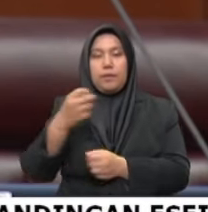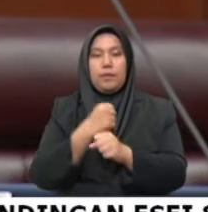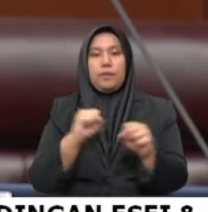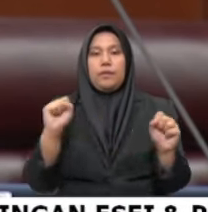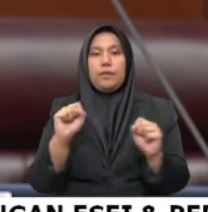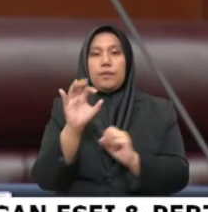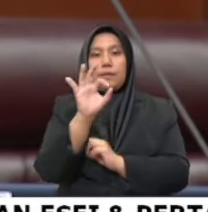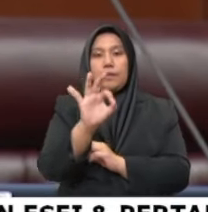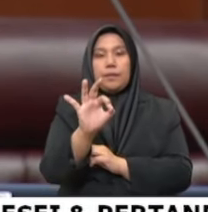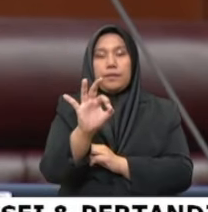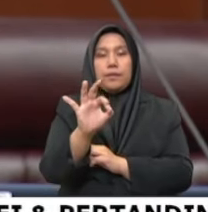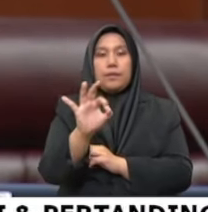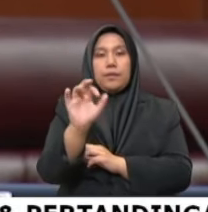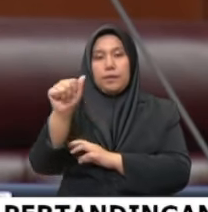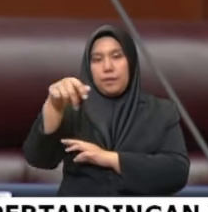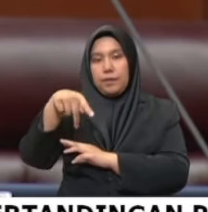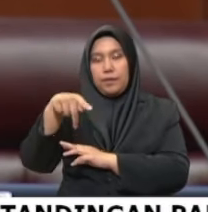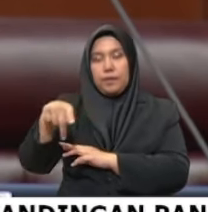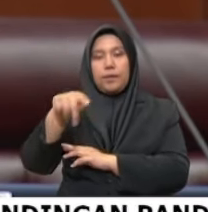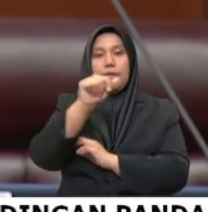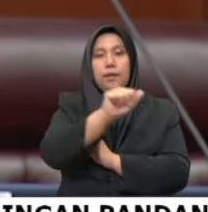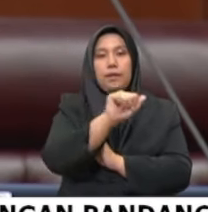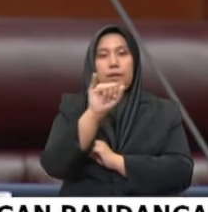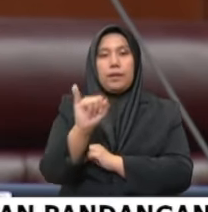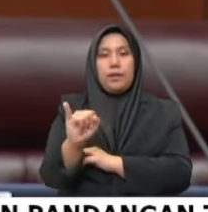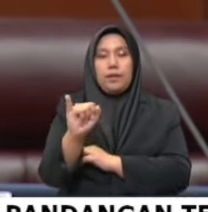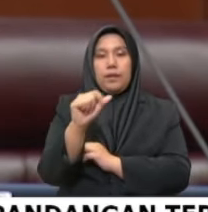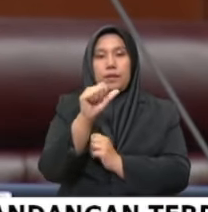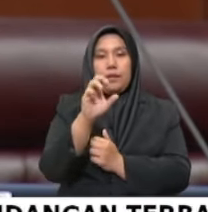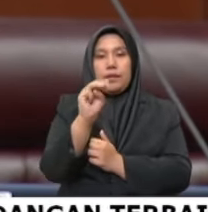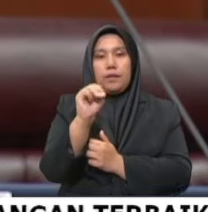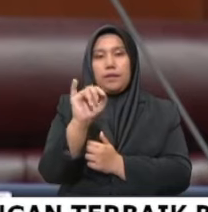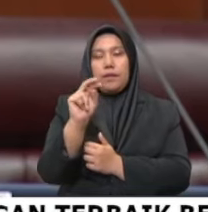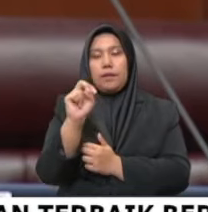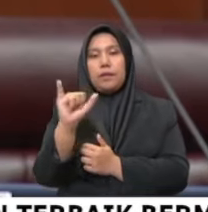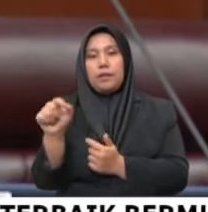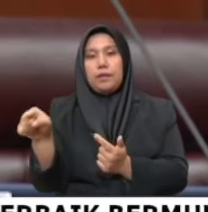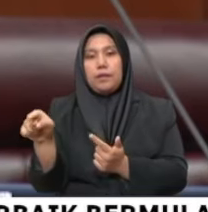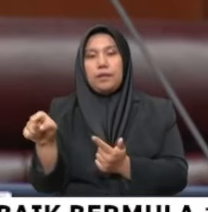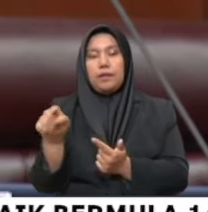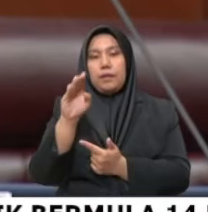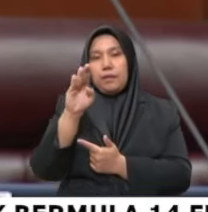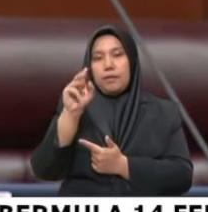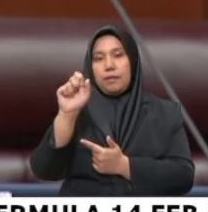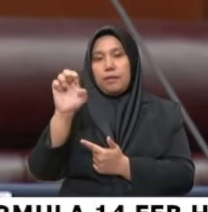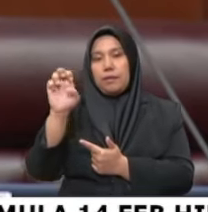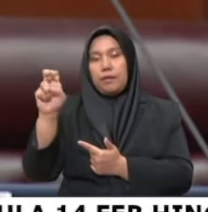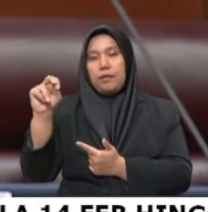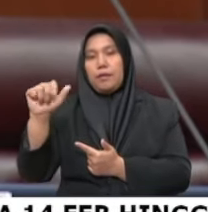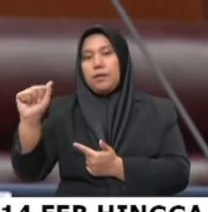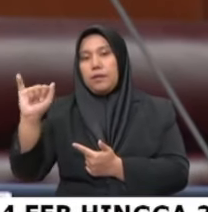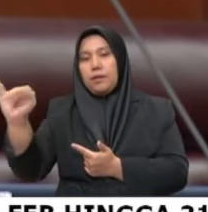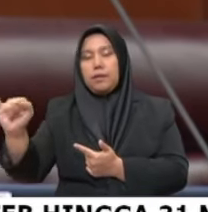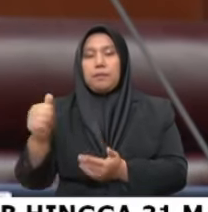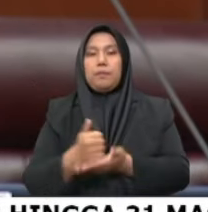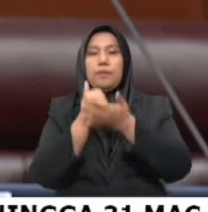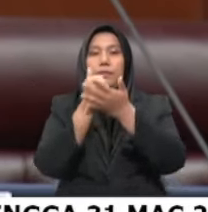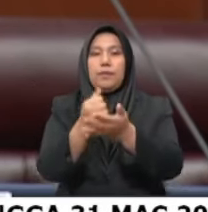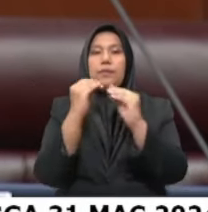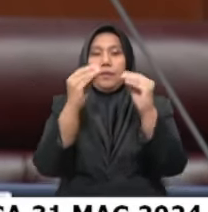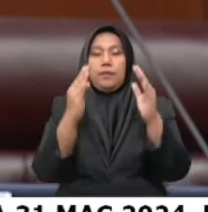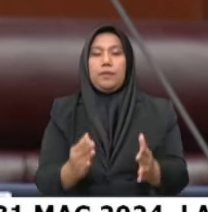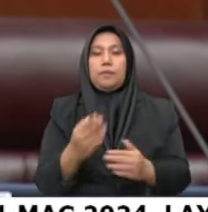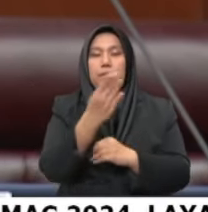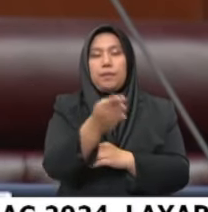sebanyak 9 aplikasi AI seperti Gemini ChatGPT dan Bing AI untuk membantu guru menyediakan bahan